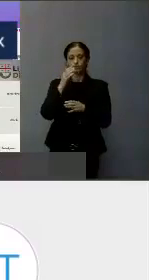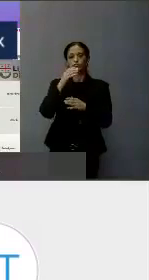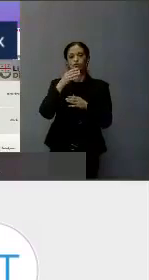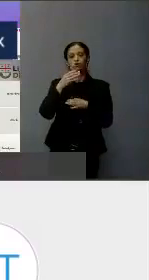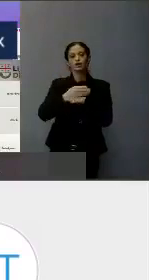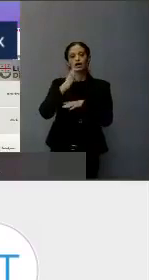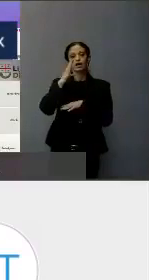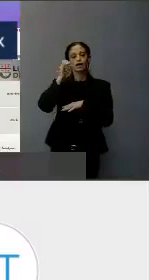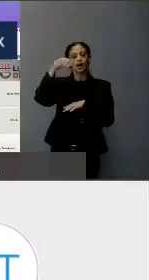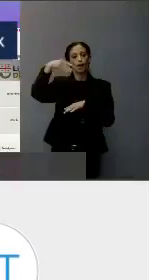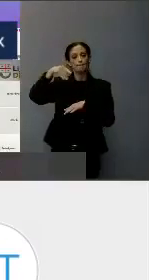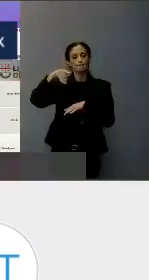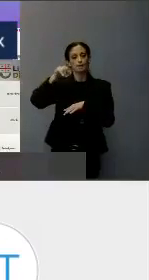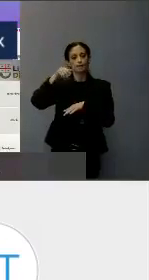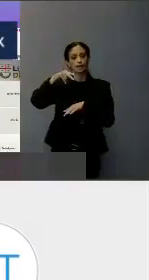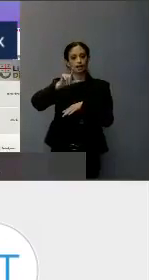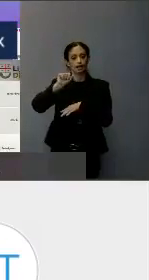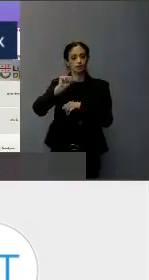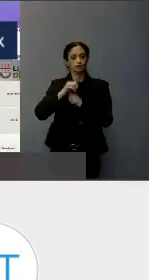campanella